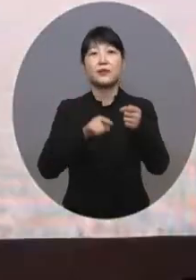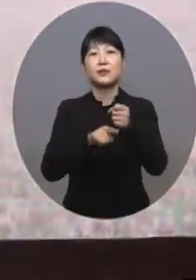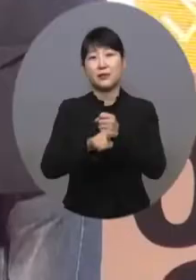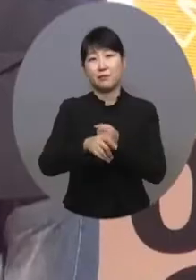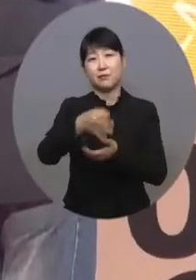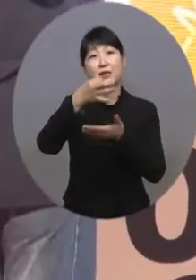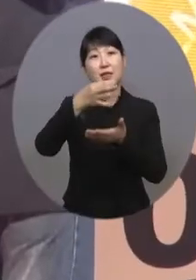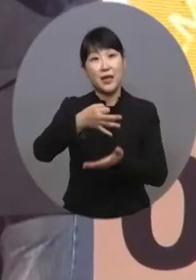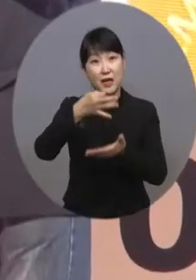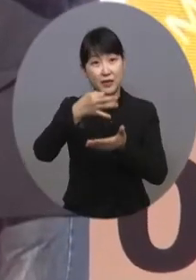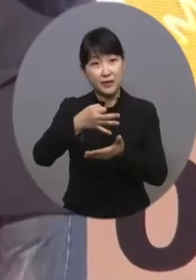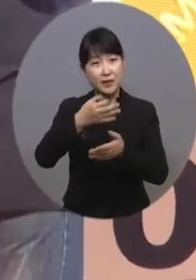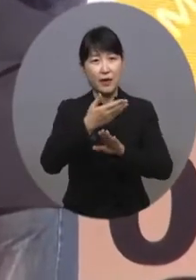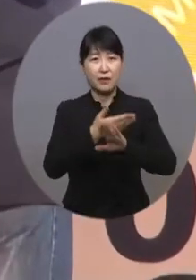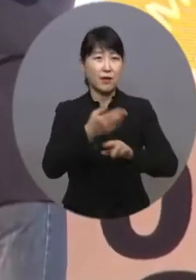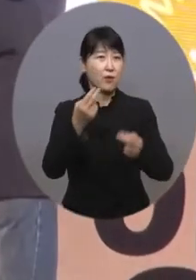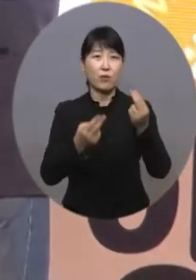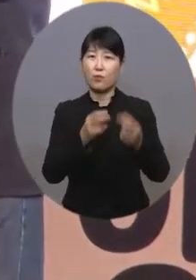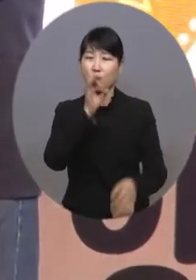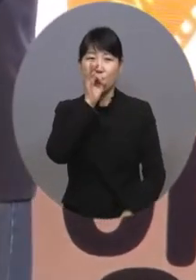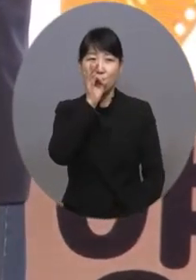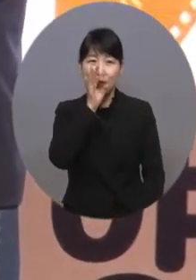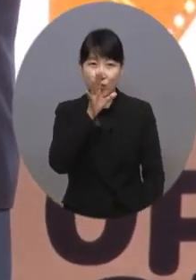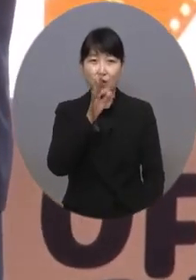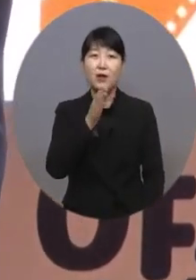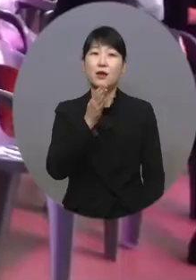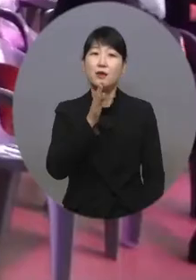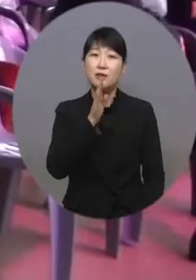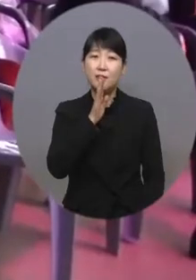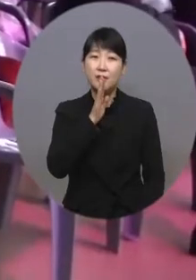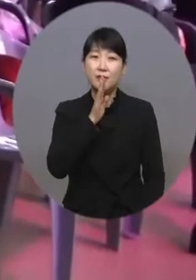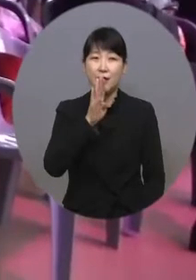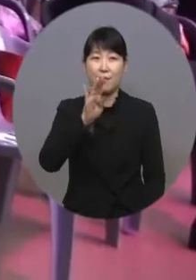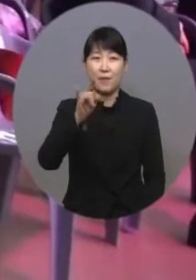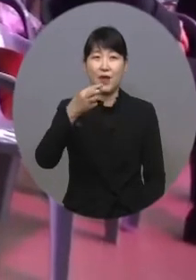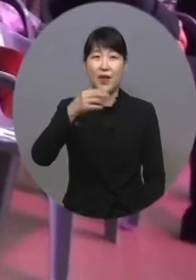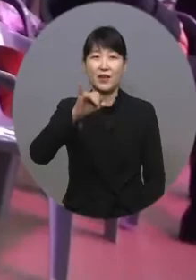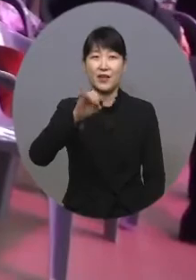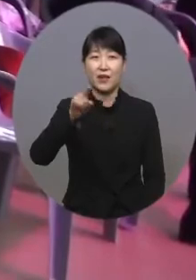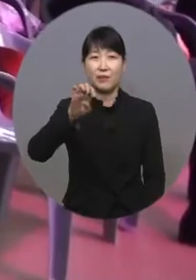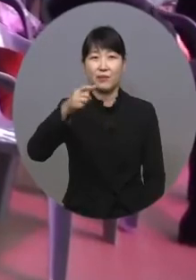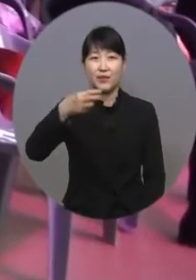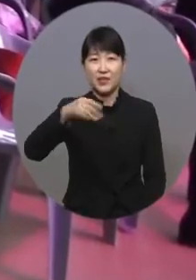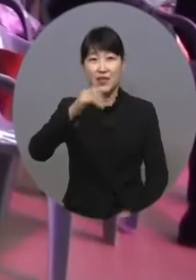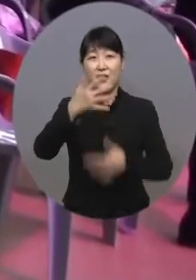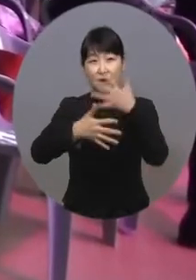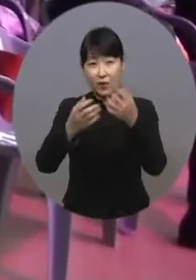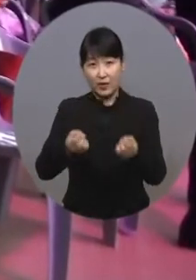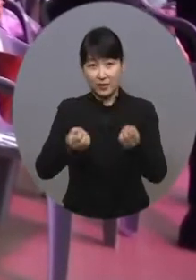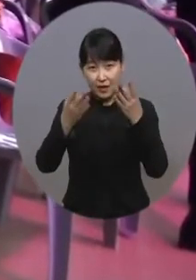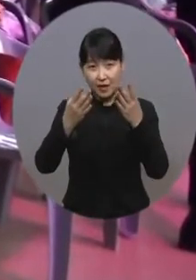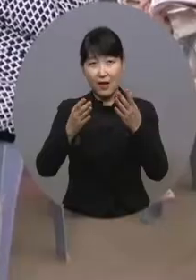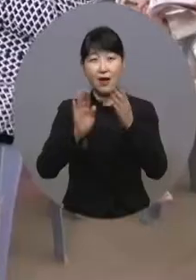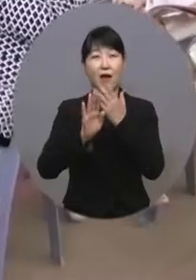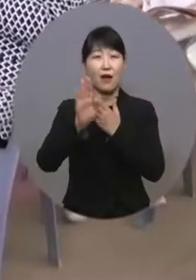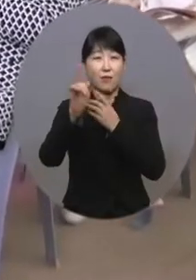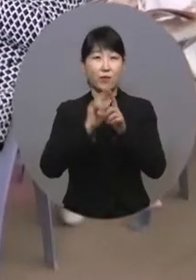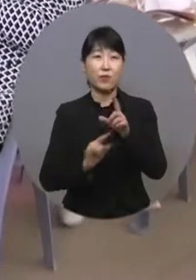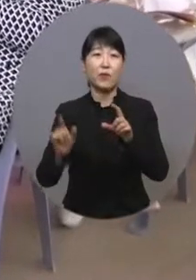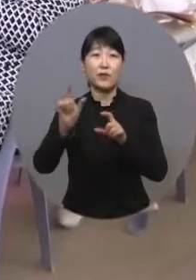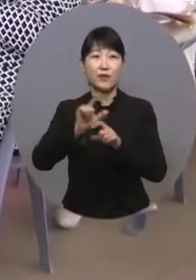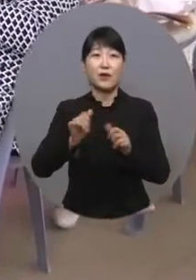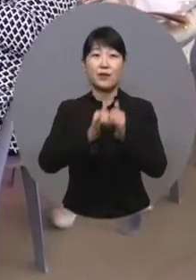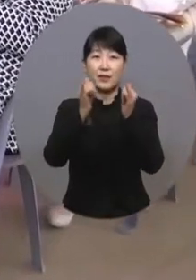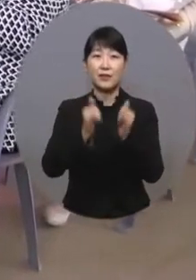가치는 어느 영화제와도 견줄 수 없을 만큼의 무게를 지닌 배려 프리 영화제. 해를 거듭할수록 사회적 가치를